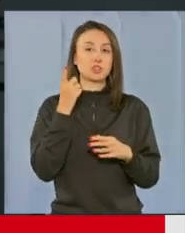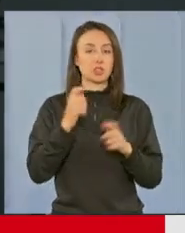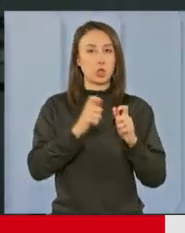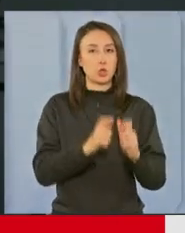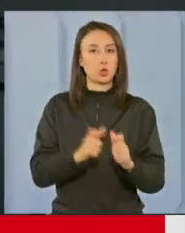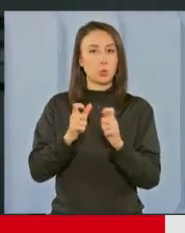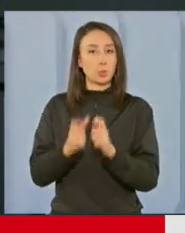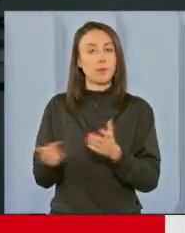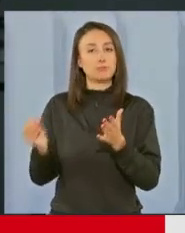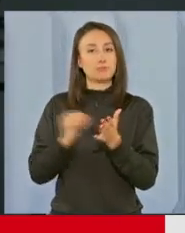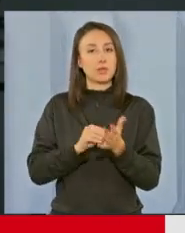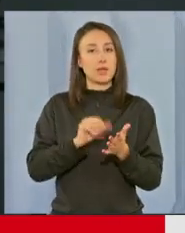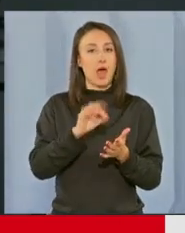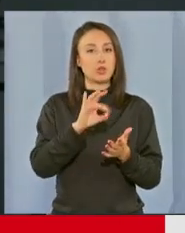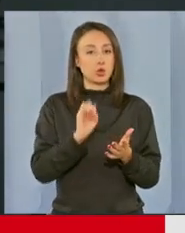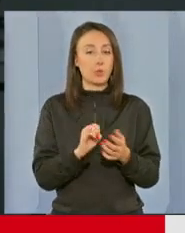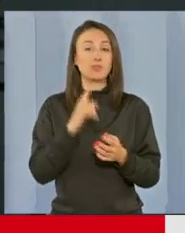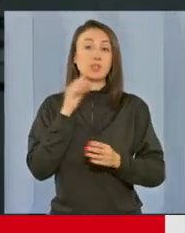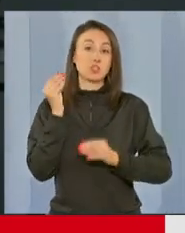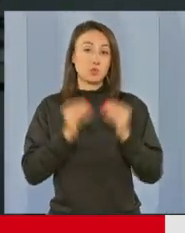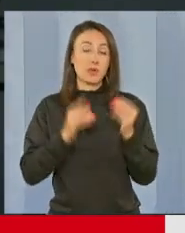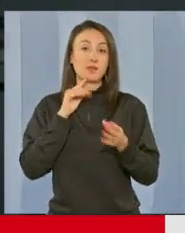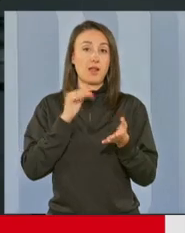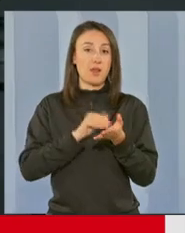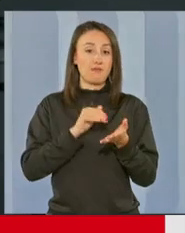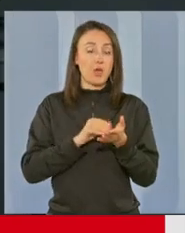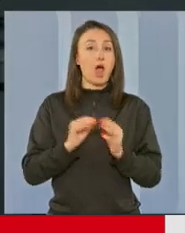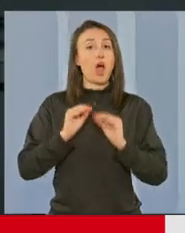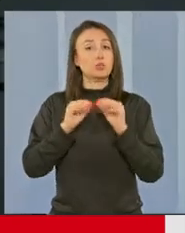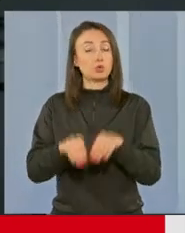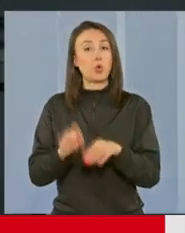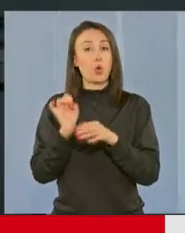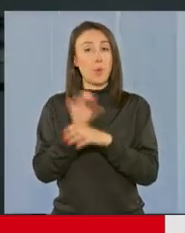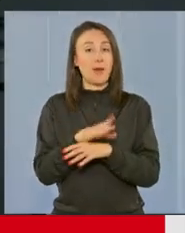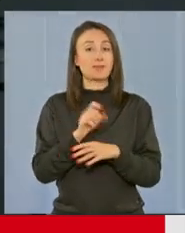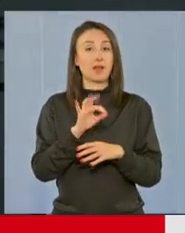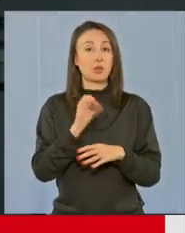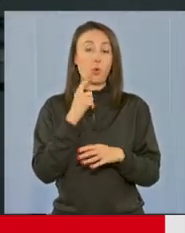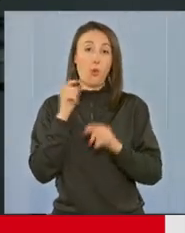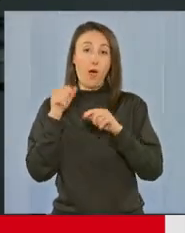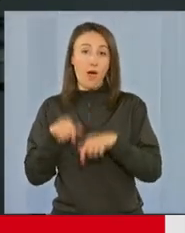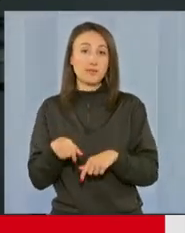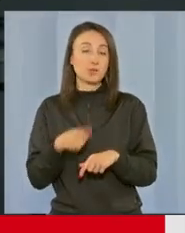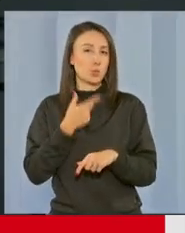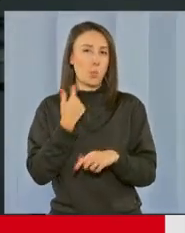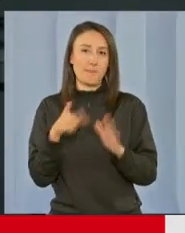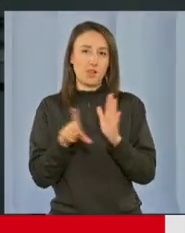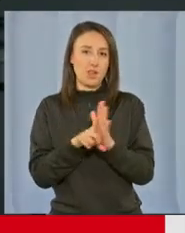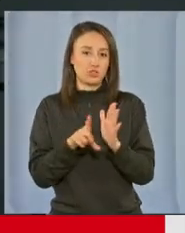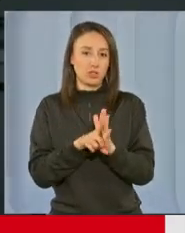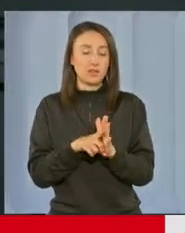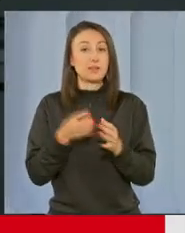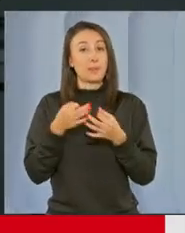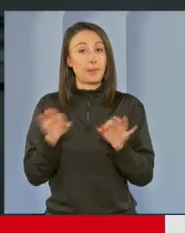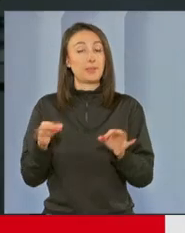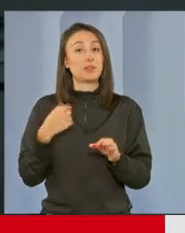trupe românești arondate la NATO în situația de nevoie ajung sub comanda NATO, astăzi nu am legislație care să permită ca